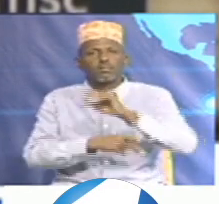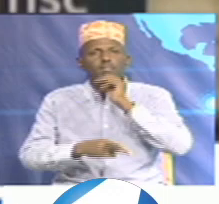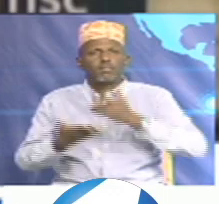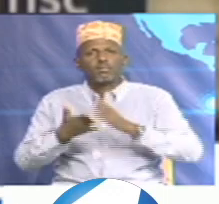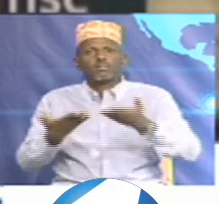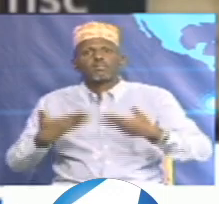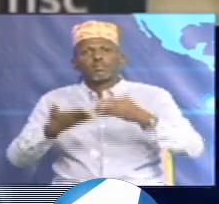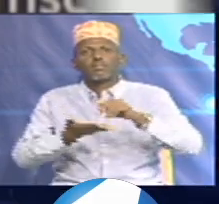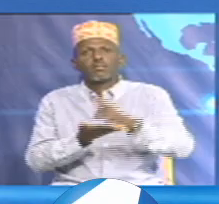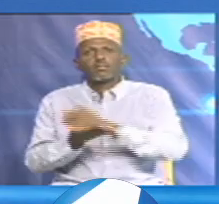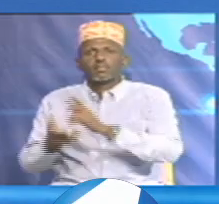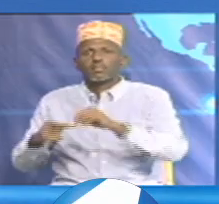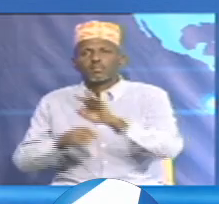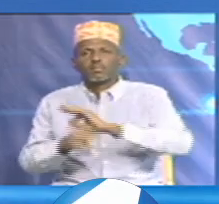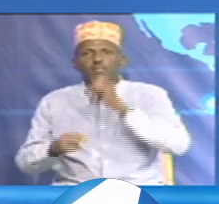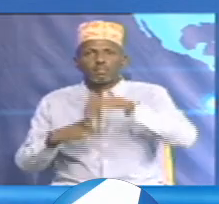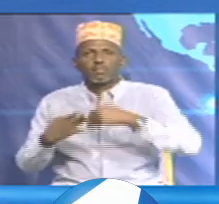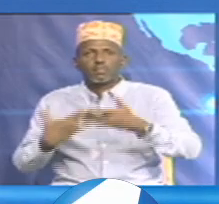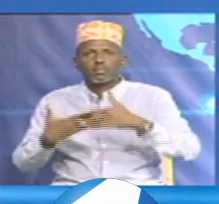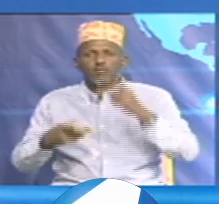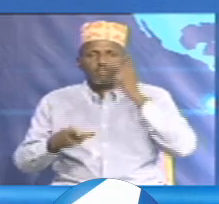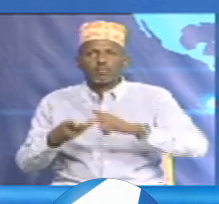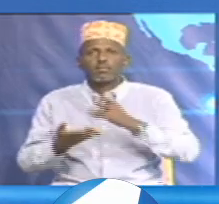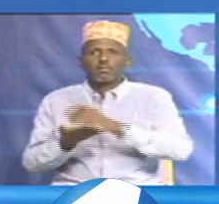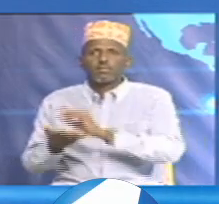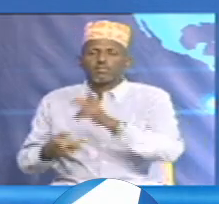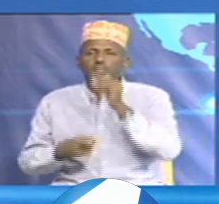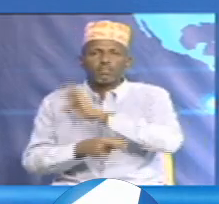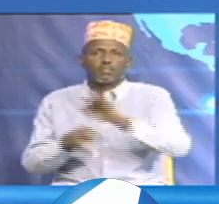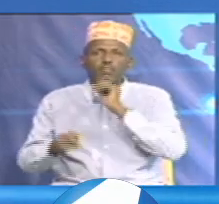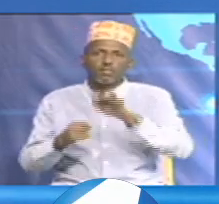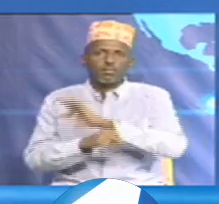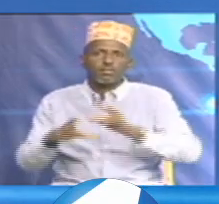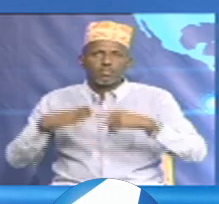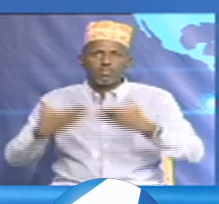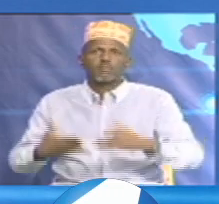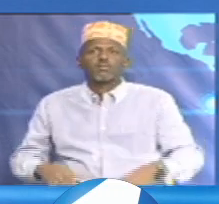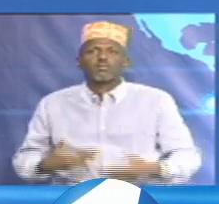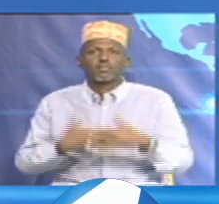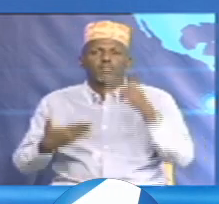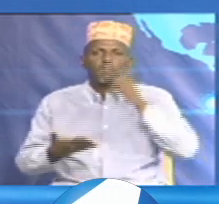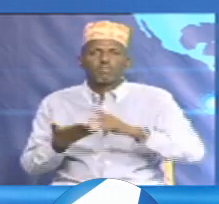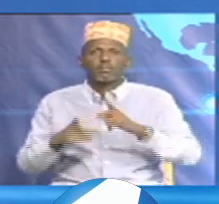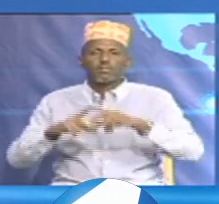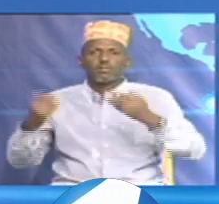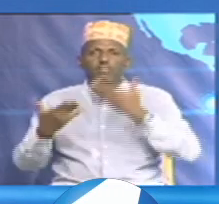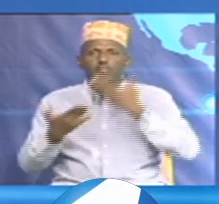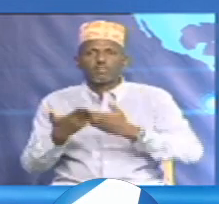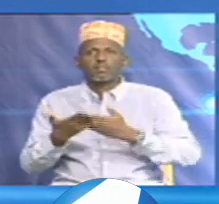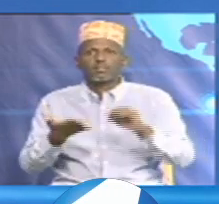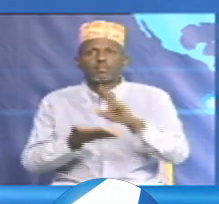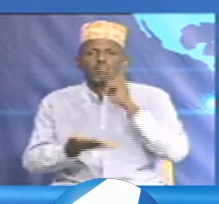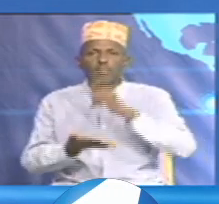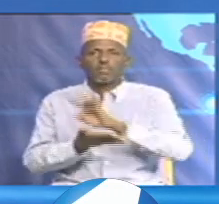l'alliance transatlantique en accusant Moscou d'attaquer les démocraties occidentales. C'était les titres, bienvenue dans